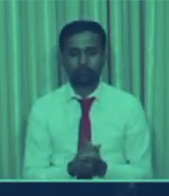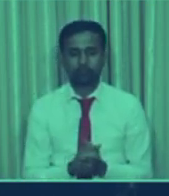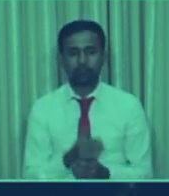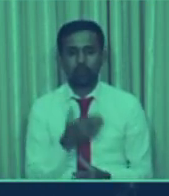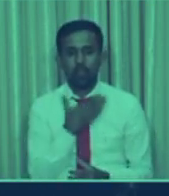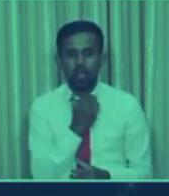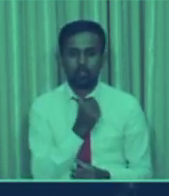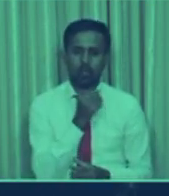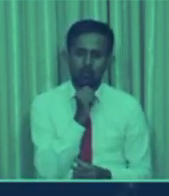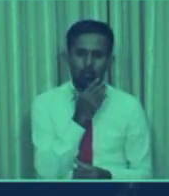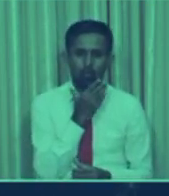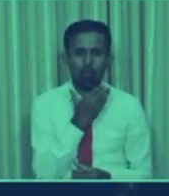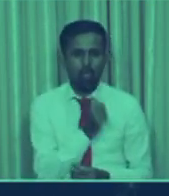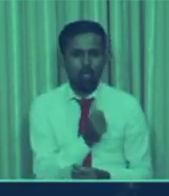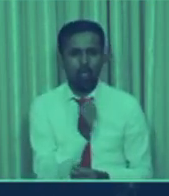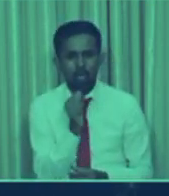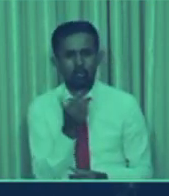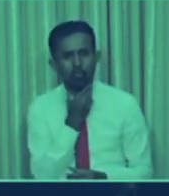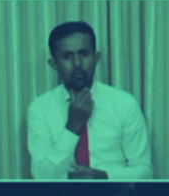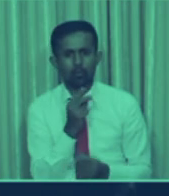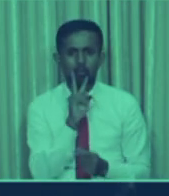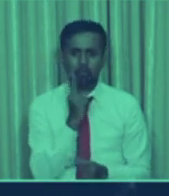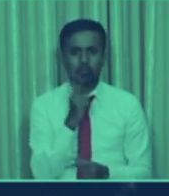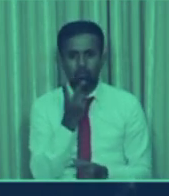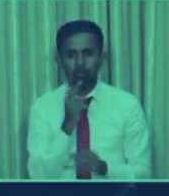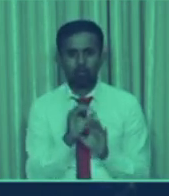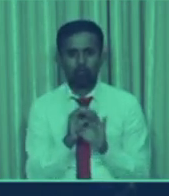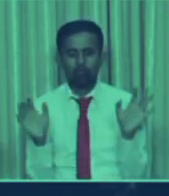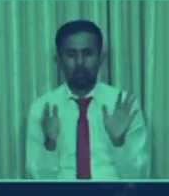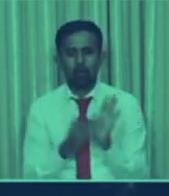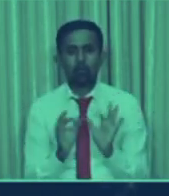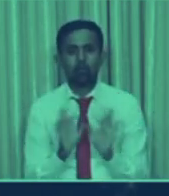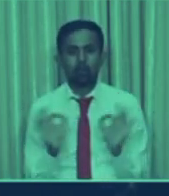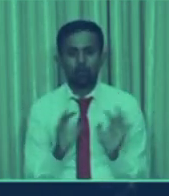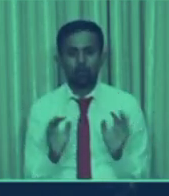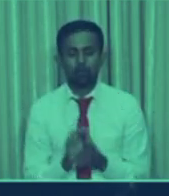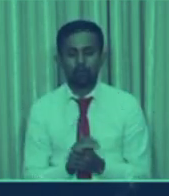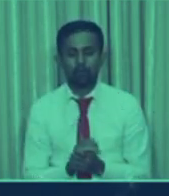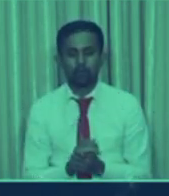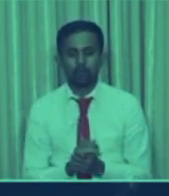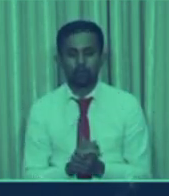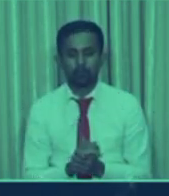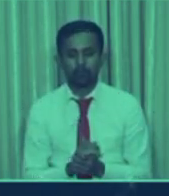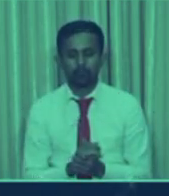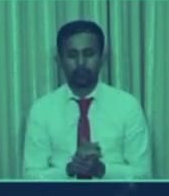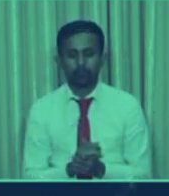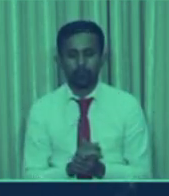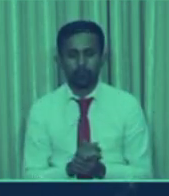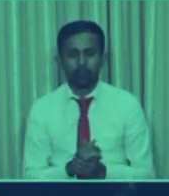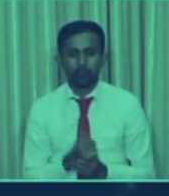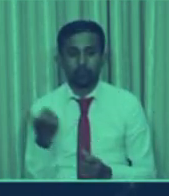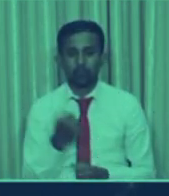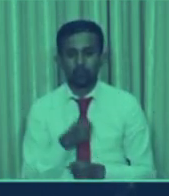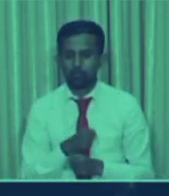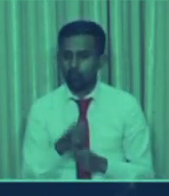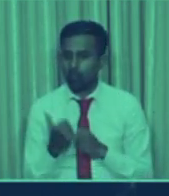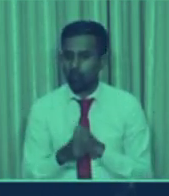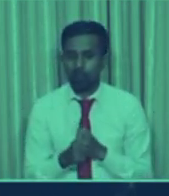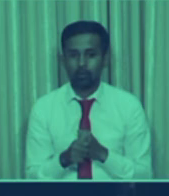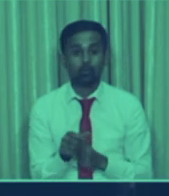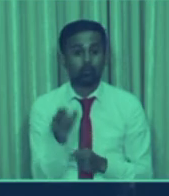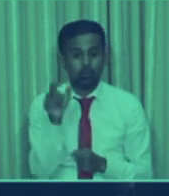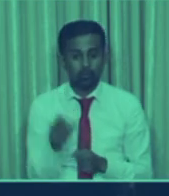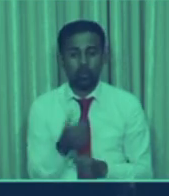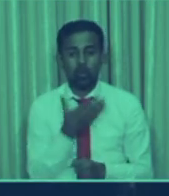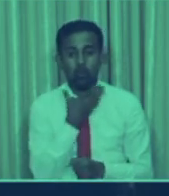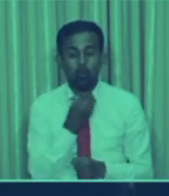சித்தரித்ததெல்லாம் ஊடகம்தான். கடந்த ஆட்சி காலத்திலே அல்லது இந்த ஆட்சியை கொண்டு வருவதற்காக மிக பிழையான பொய்யான தகவல்களை சொல்லி அதிலே பல விடயங்களை சொல்ல முடியும். நாங்கள் அண்மையில் கூட